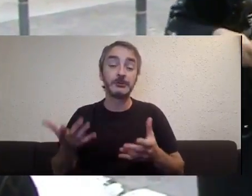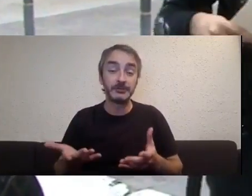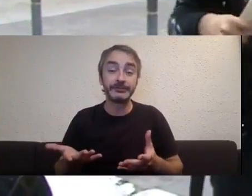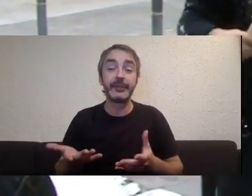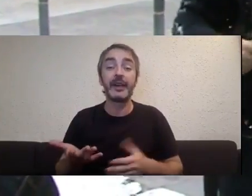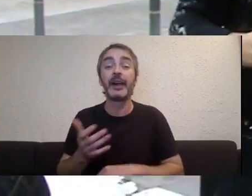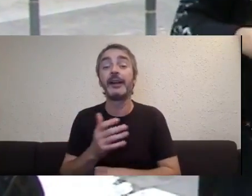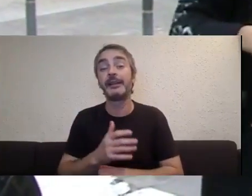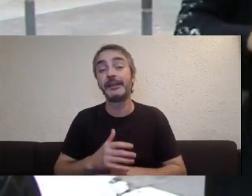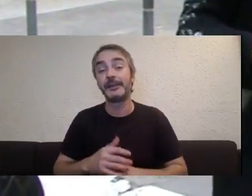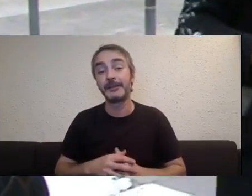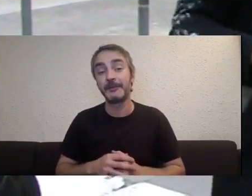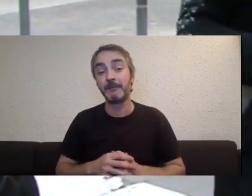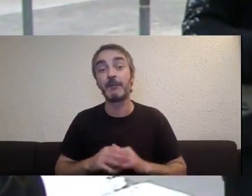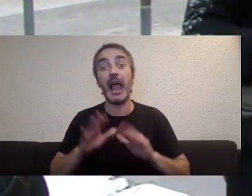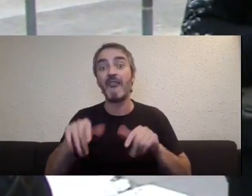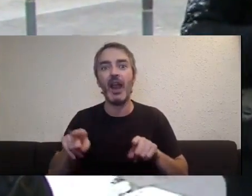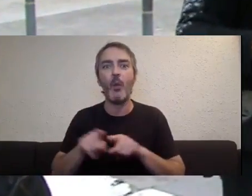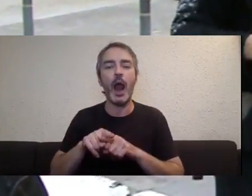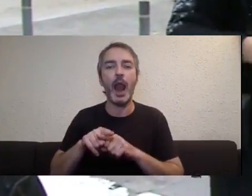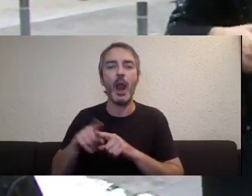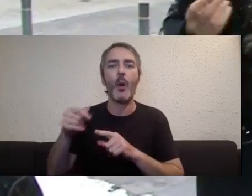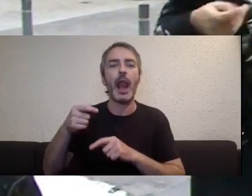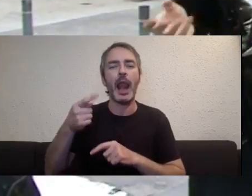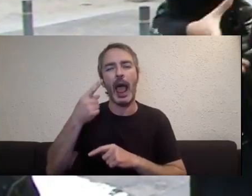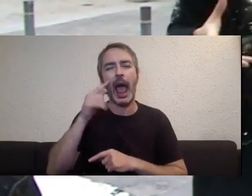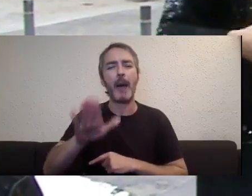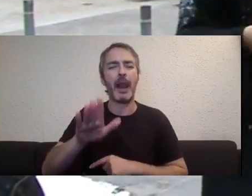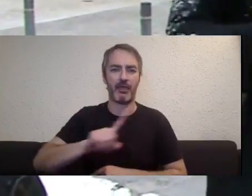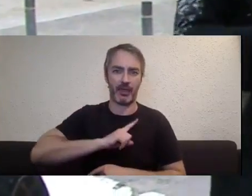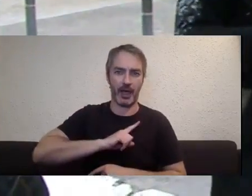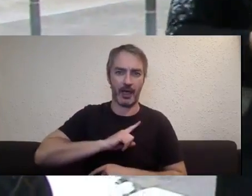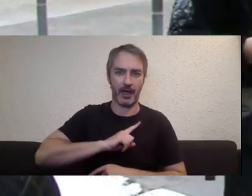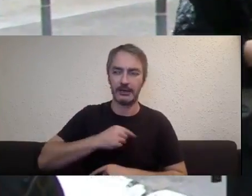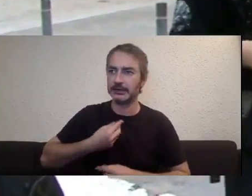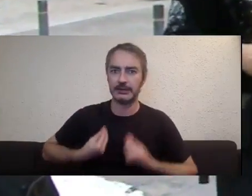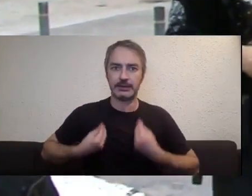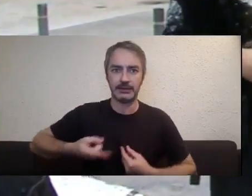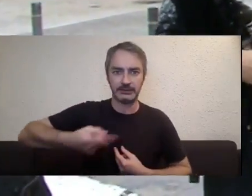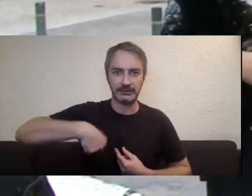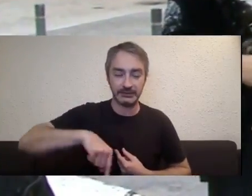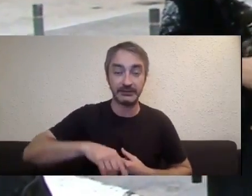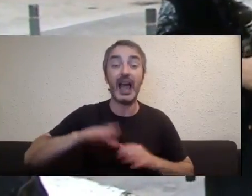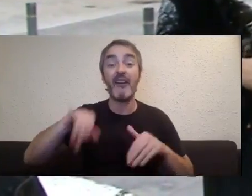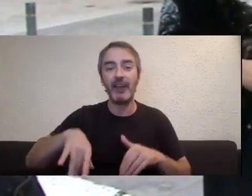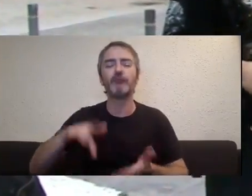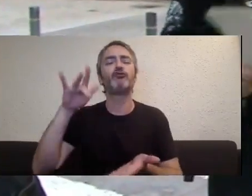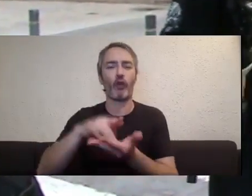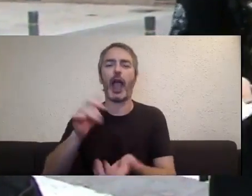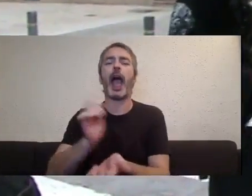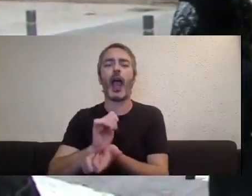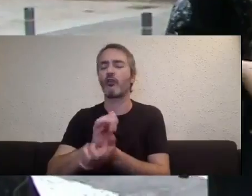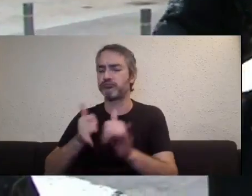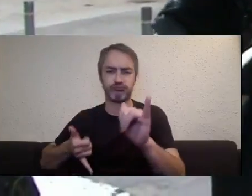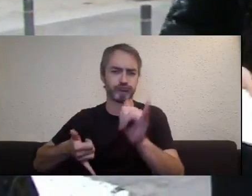no se sabia ben bé per quin motiu. Total, que va tenir en ànsies tot el barri durant bastants mesos. Al final,